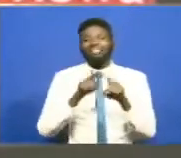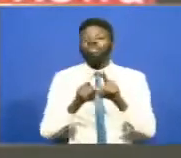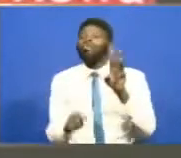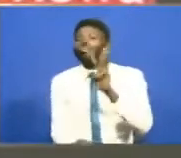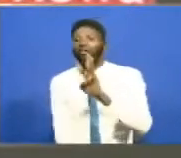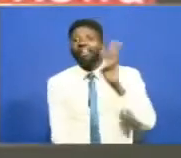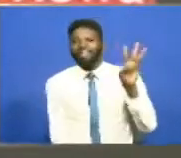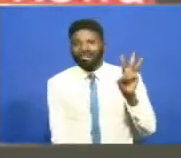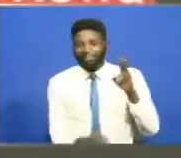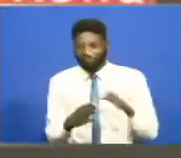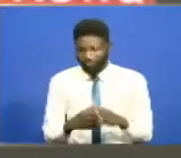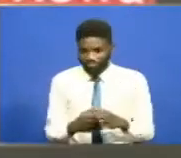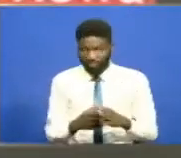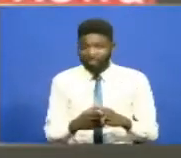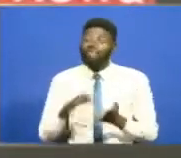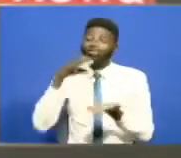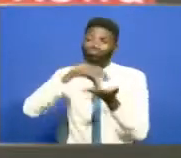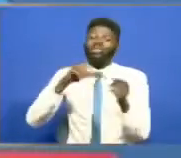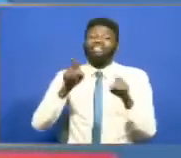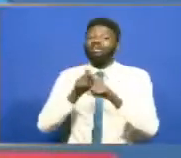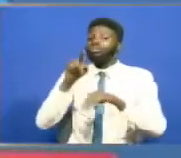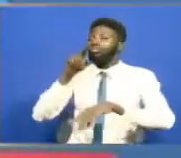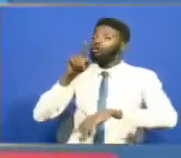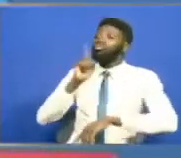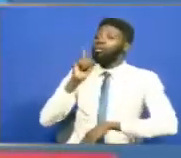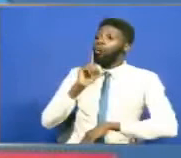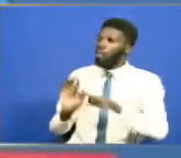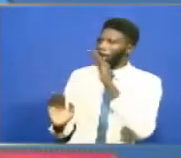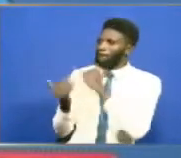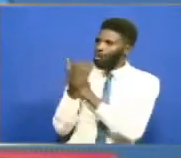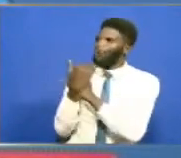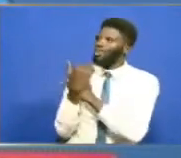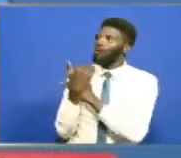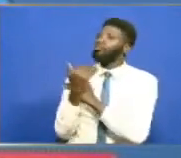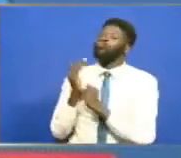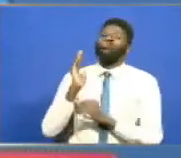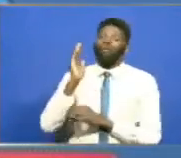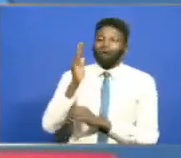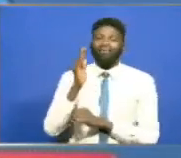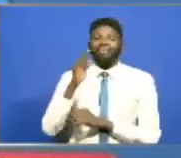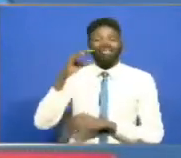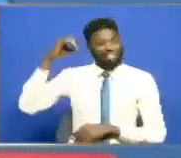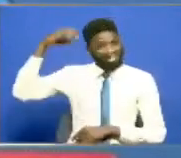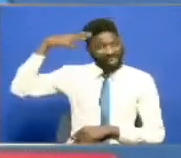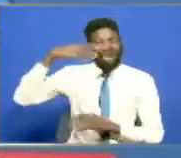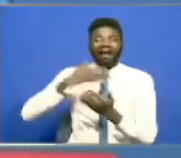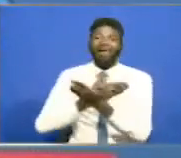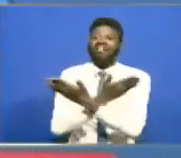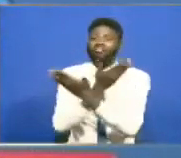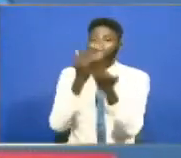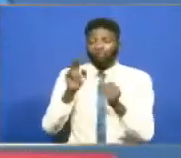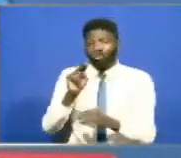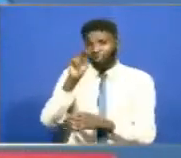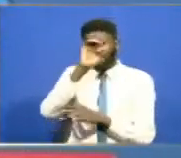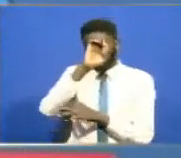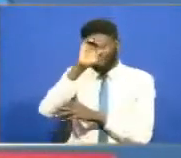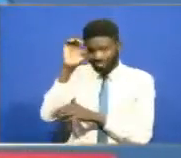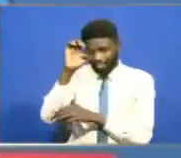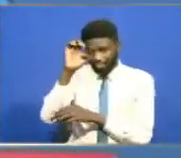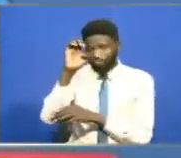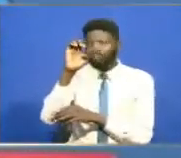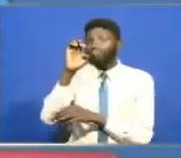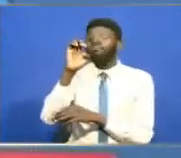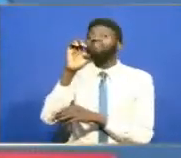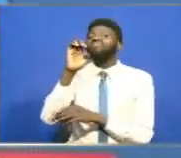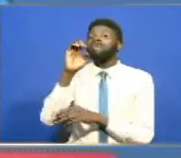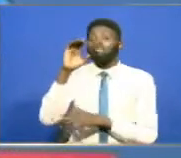nchi. Ni hali ambayo tutamkia kesho asubuhi vile vile, vipindi vya jua kishamiri kote nchini tukianza na sehemu za kaskazini mashariki mwa nchi tukishuka